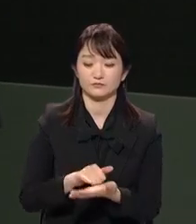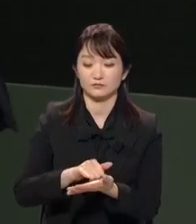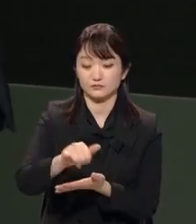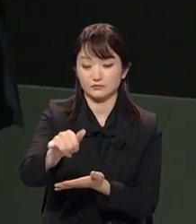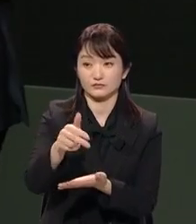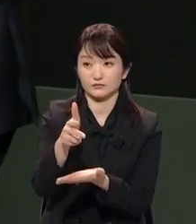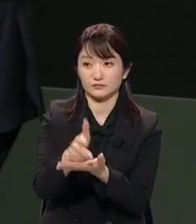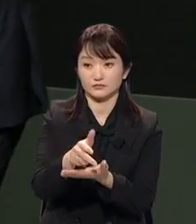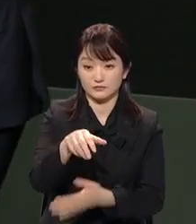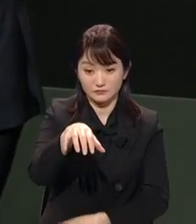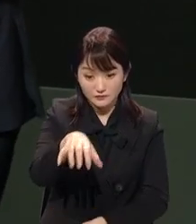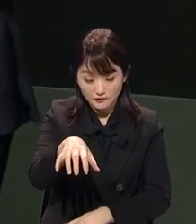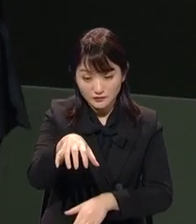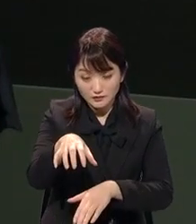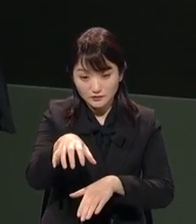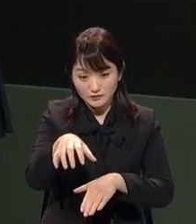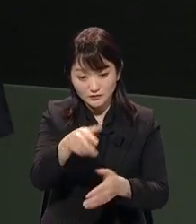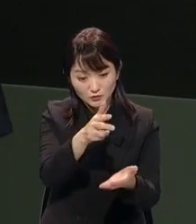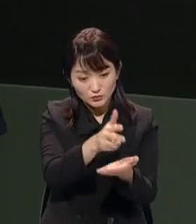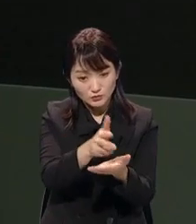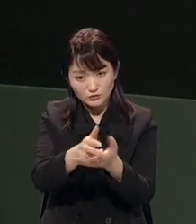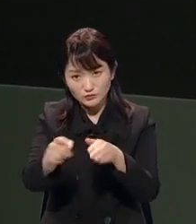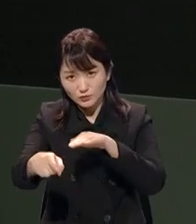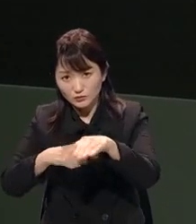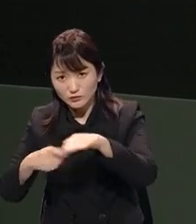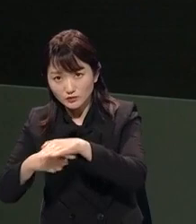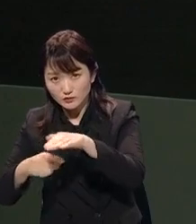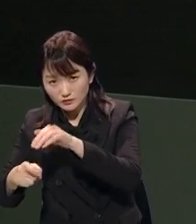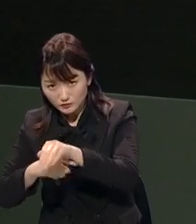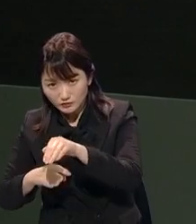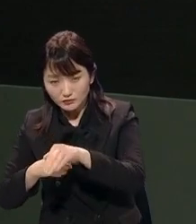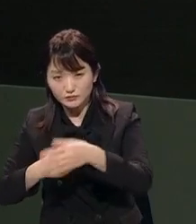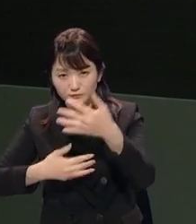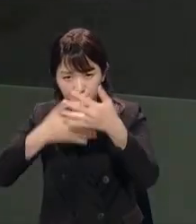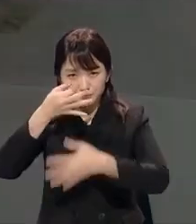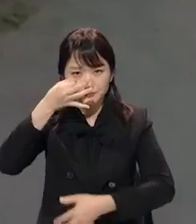공항 주차장 차량 털입니다. 자, 일단 영상부터 만나보시죠.